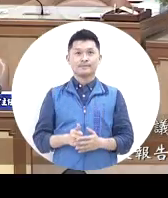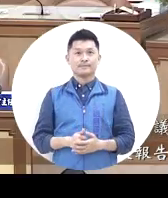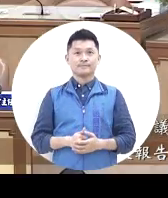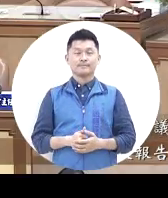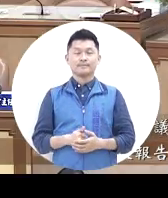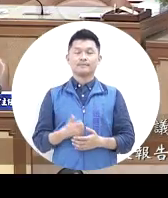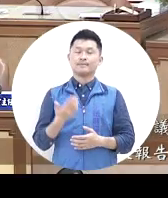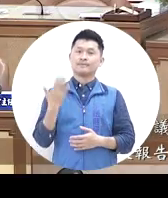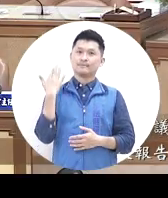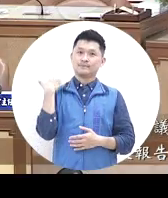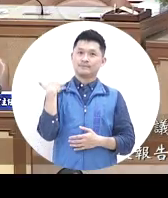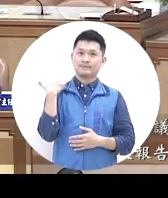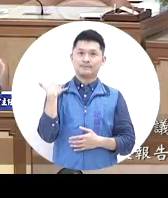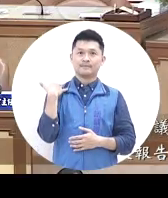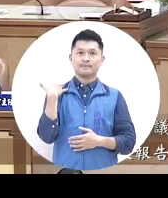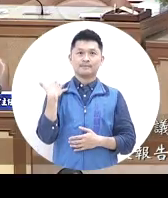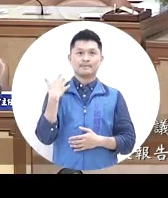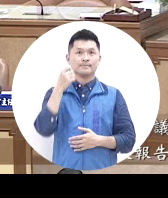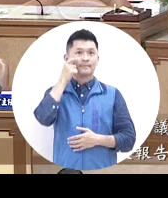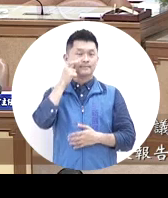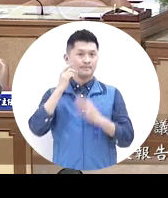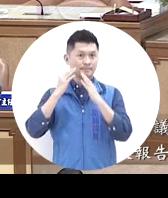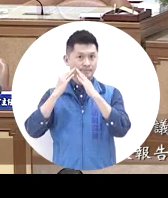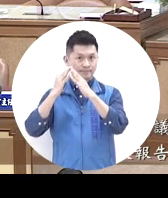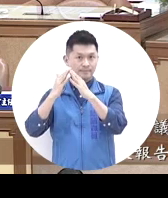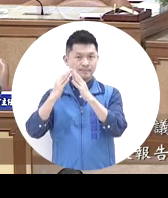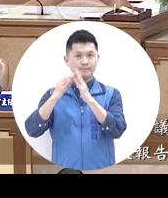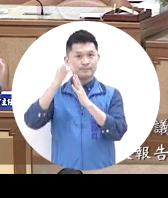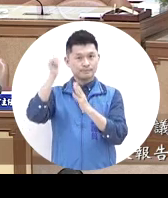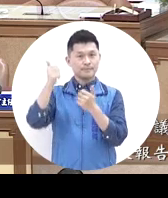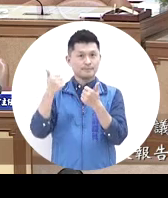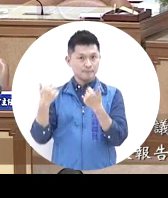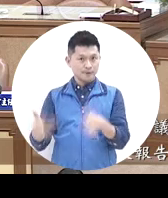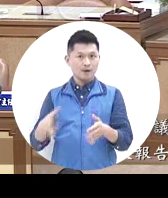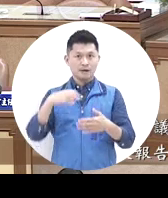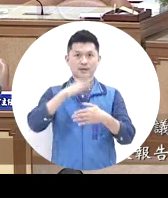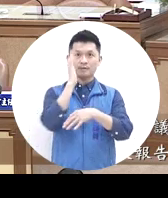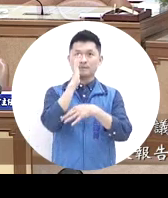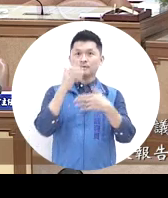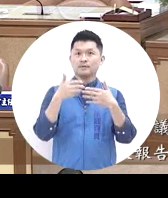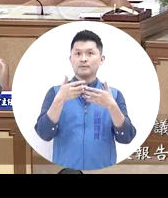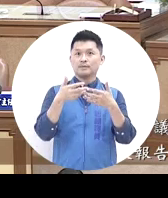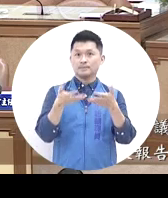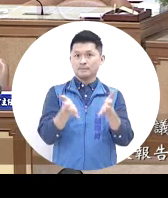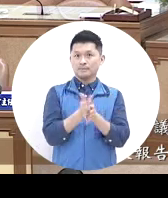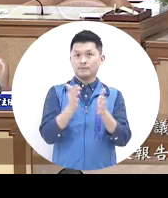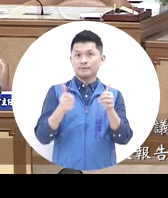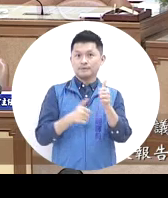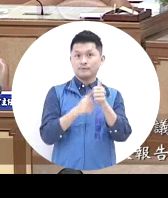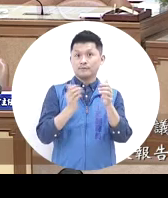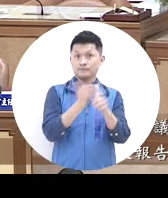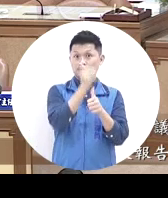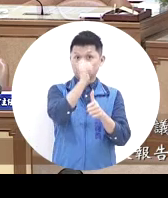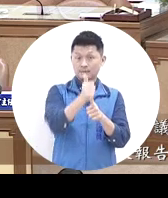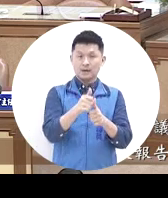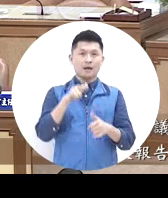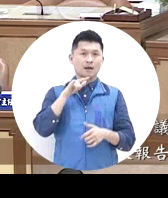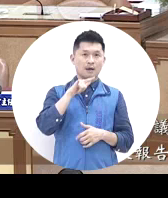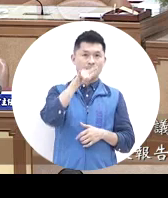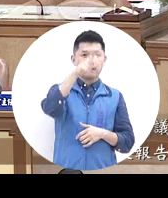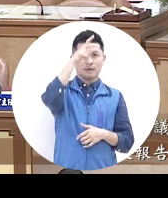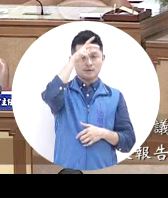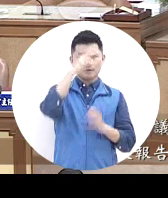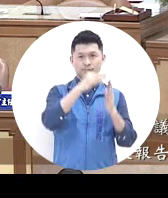历任台南市局长、内政部的副署长，以及航空警察局局